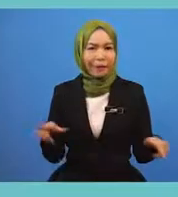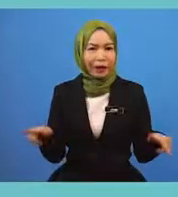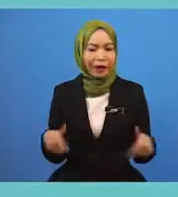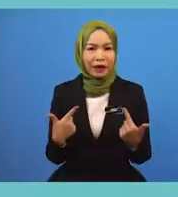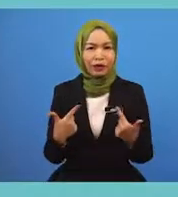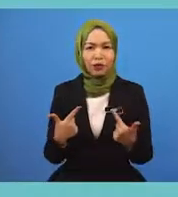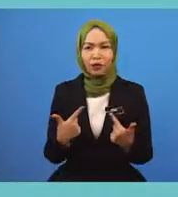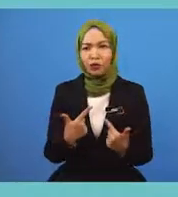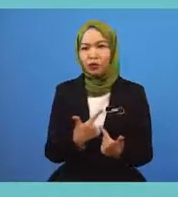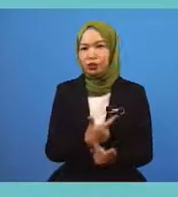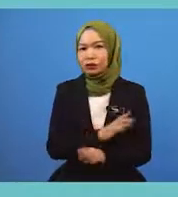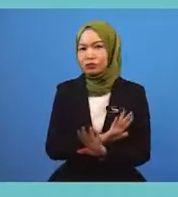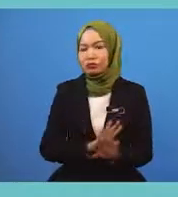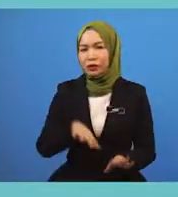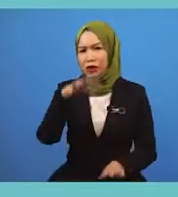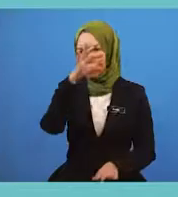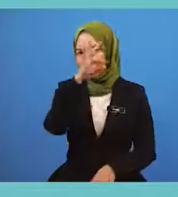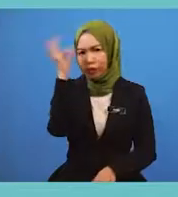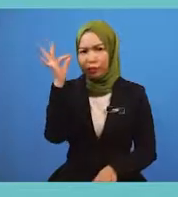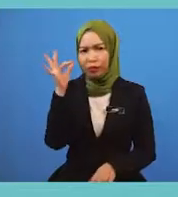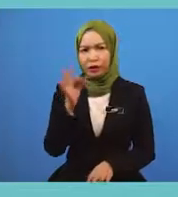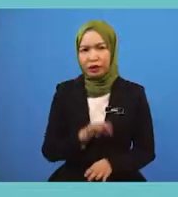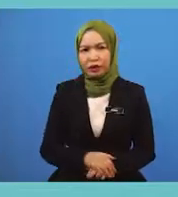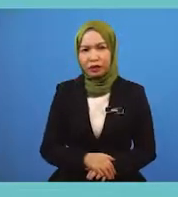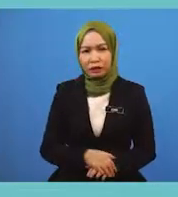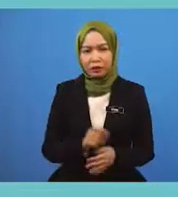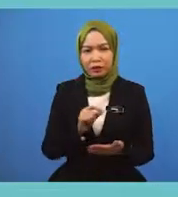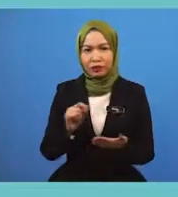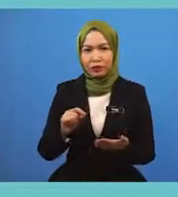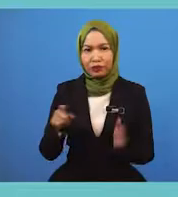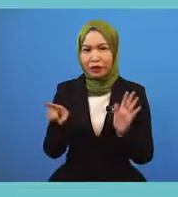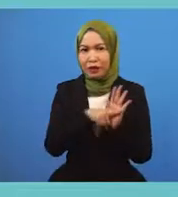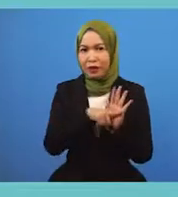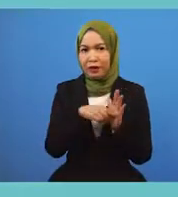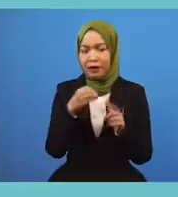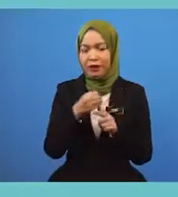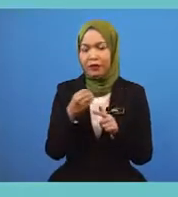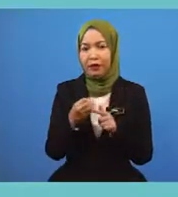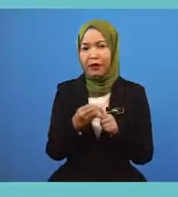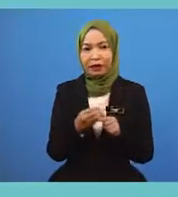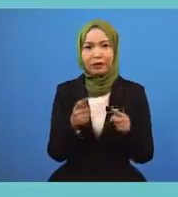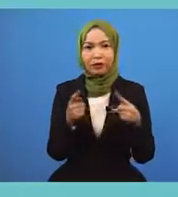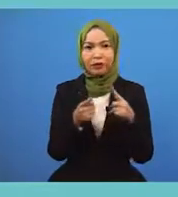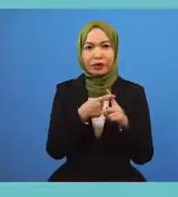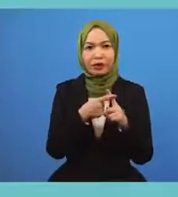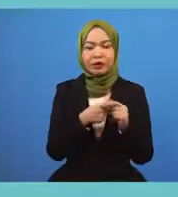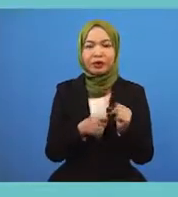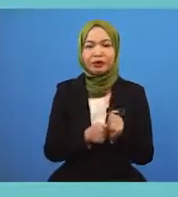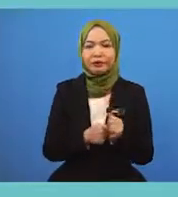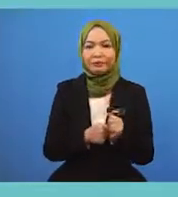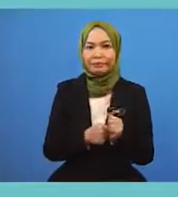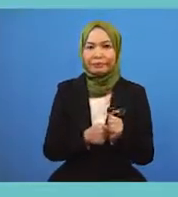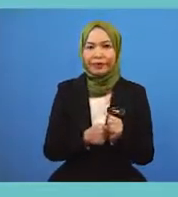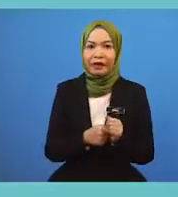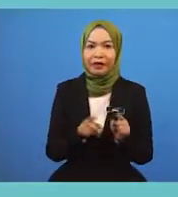lupa tulis negatif atau positif tau. Sebenarnya, persamaan kimia pada